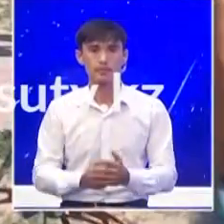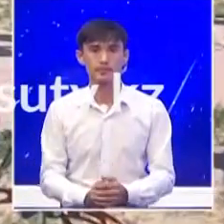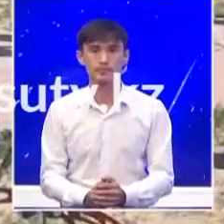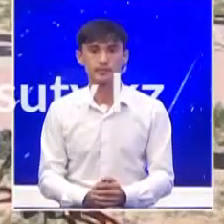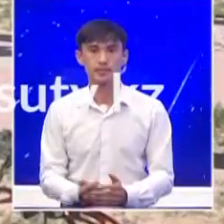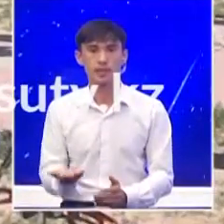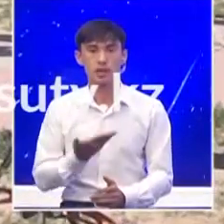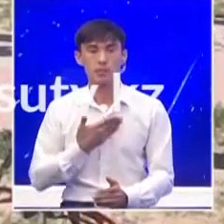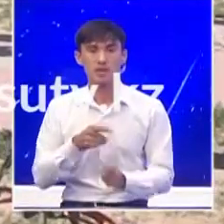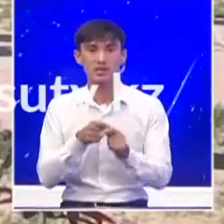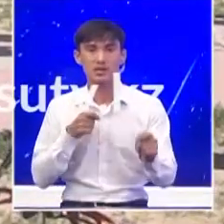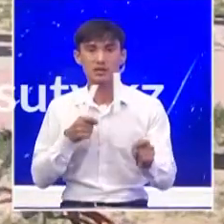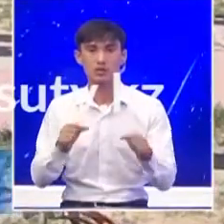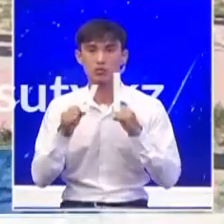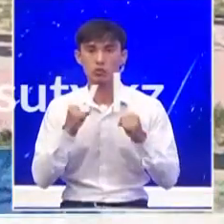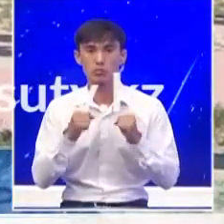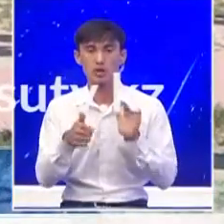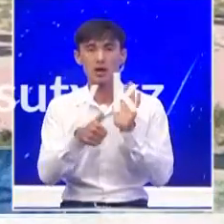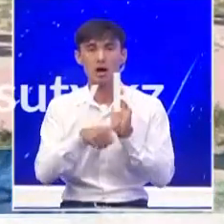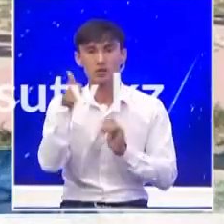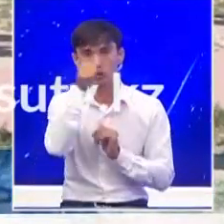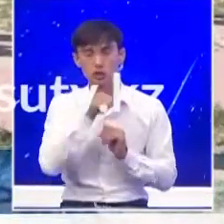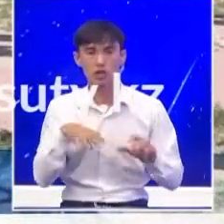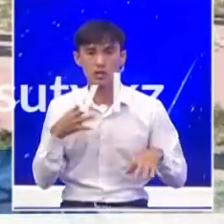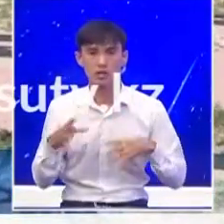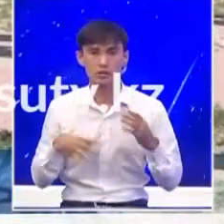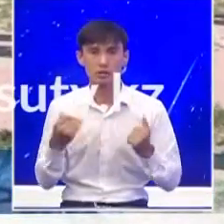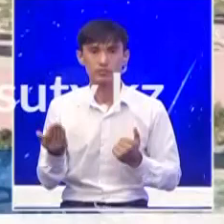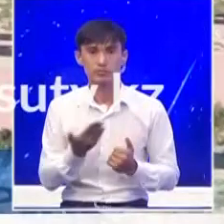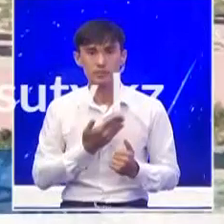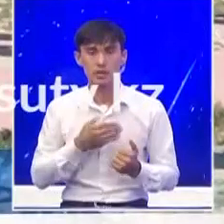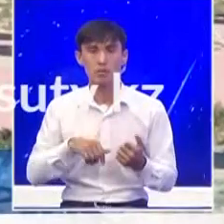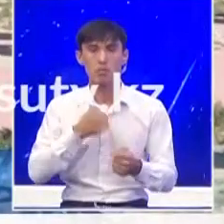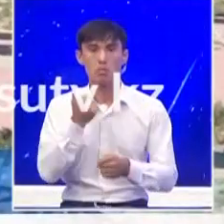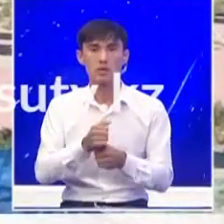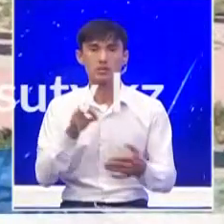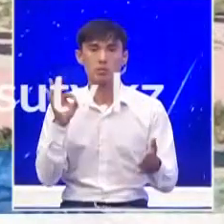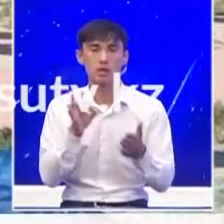ату спортымен 6 жыл айналысамын. Менің басты мақсаттарым ол